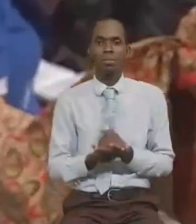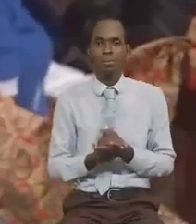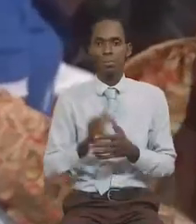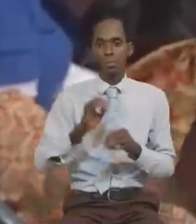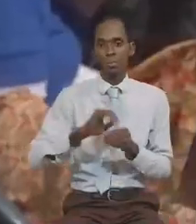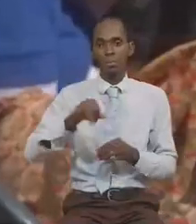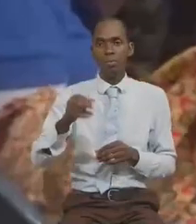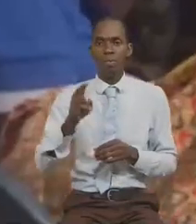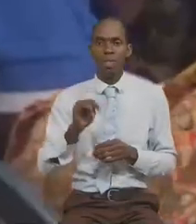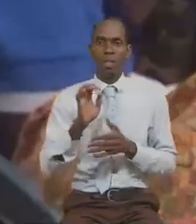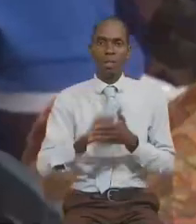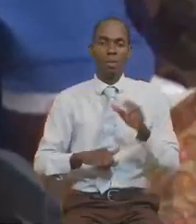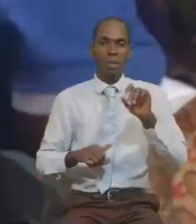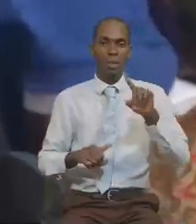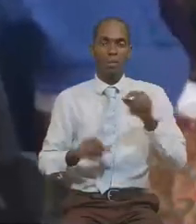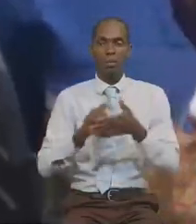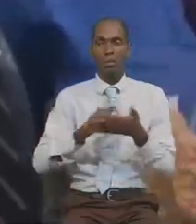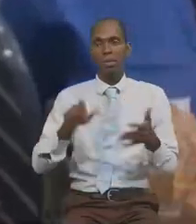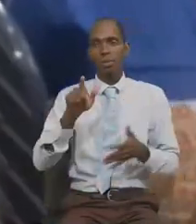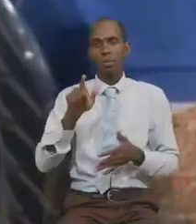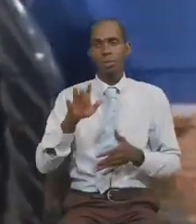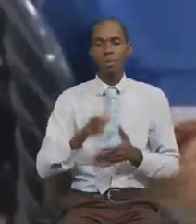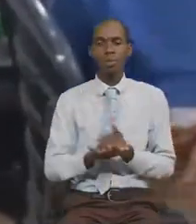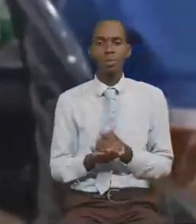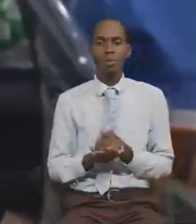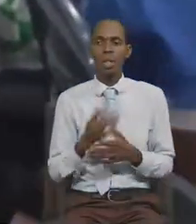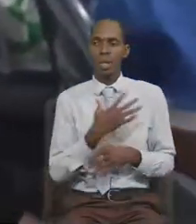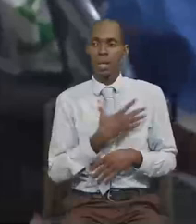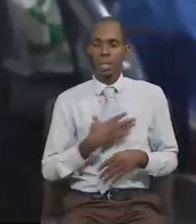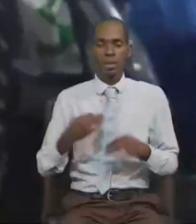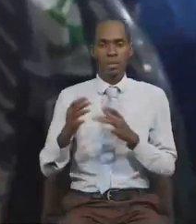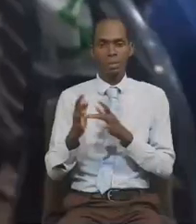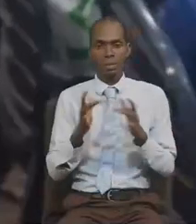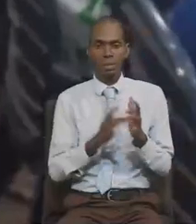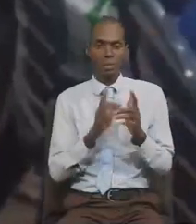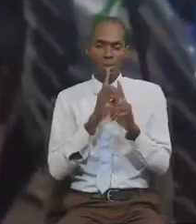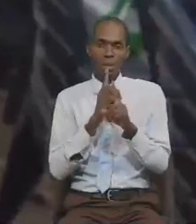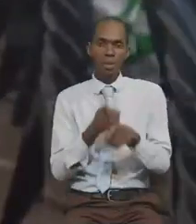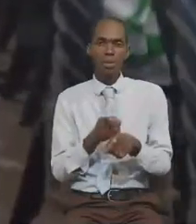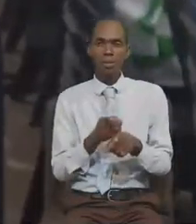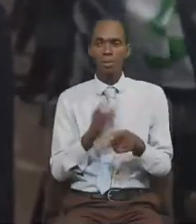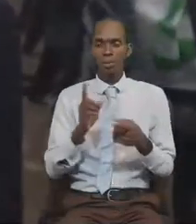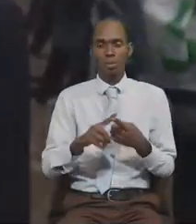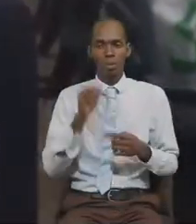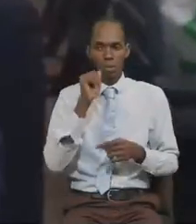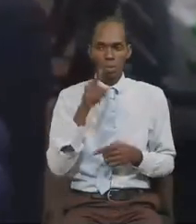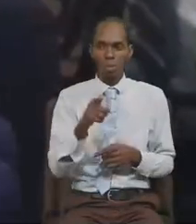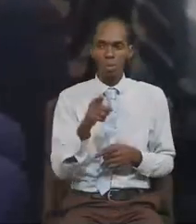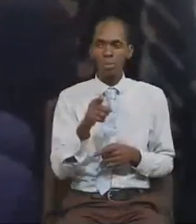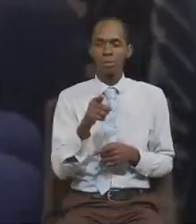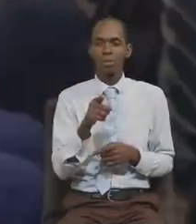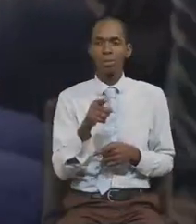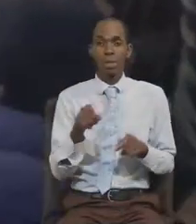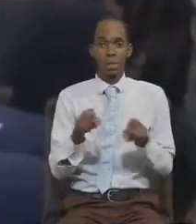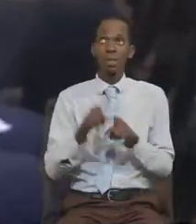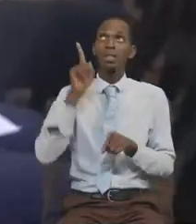chapitre 11, 25. Jean 11, 25. Jésus lui dit, comme il te dit